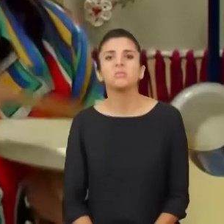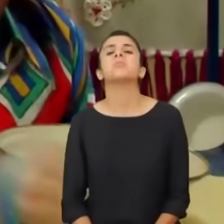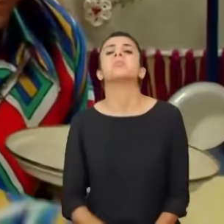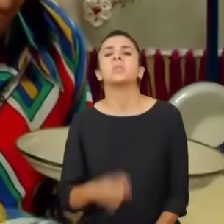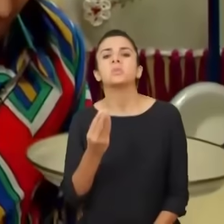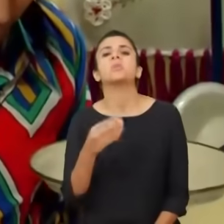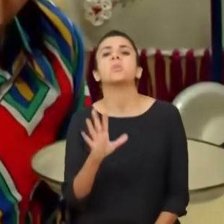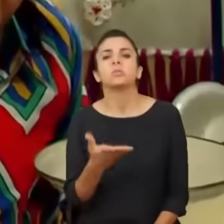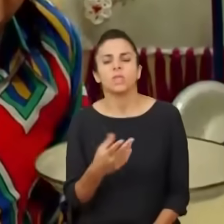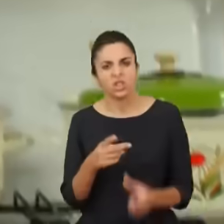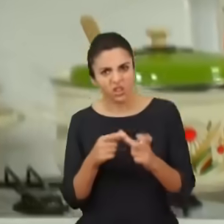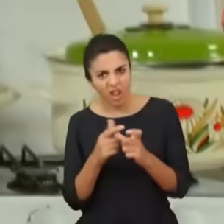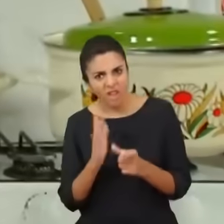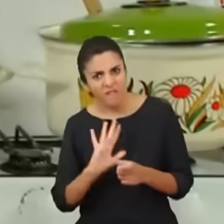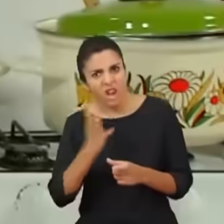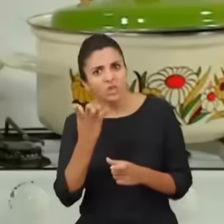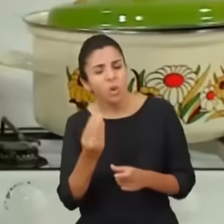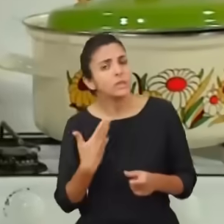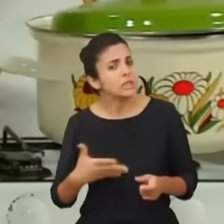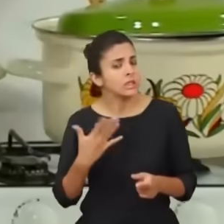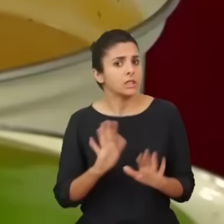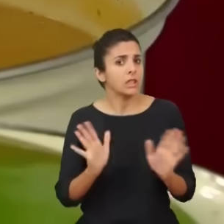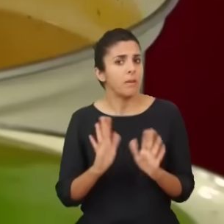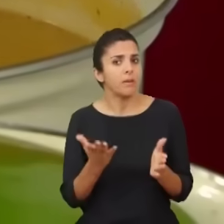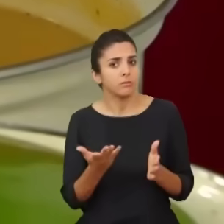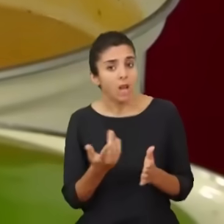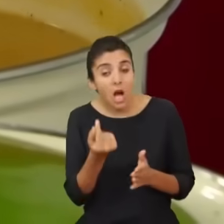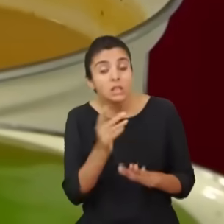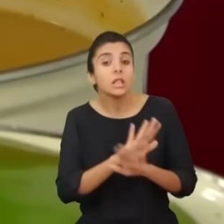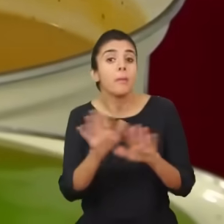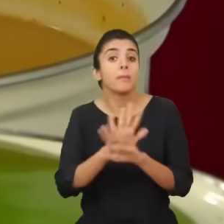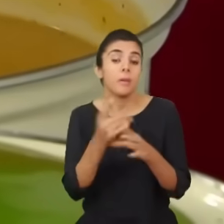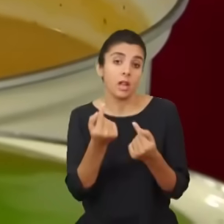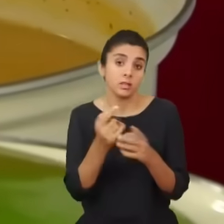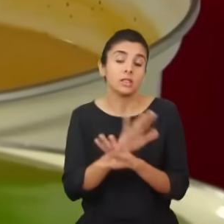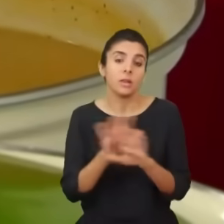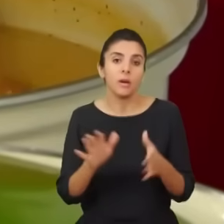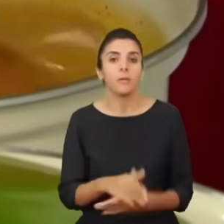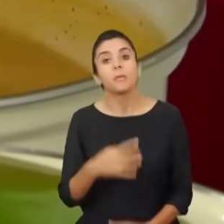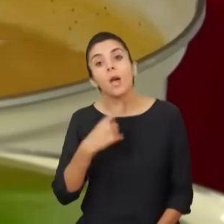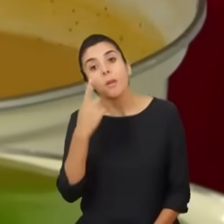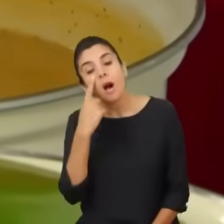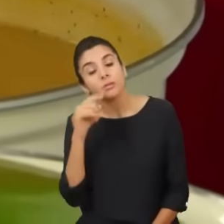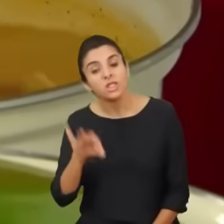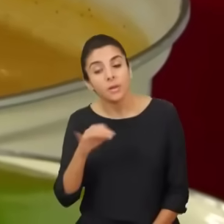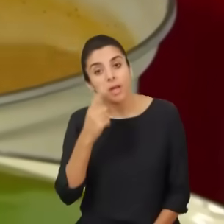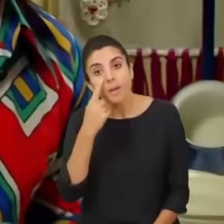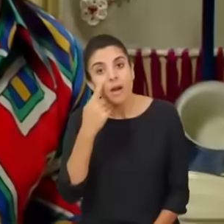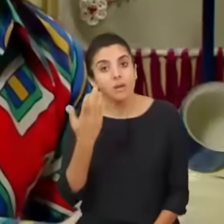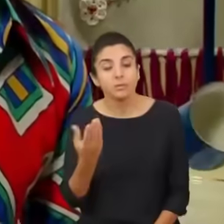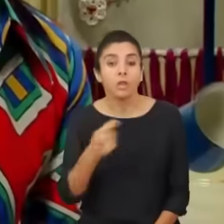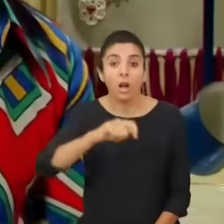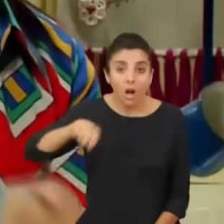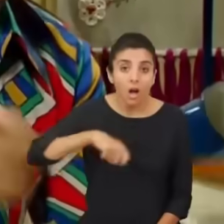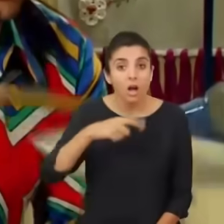Yakala. Şahin çok olmasın yok, bak yok. Ha. Nasıl ala? Tamam az az tamam. Tamam. Tamam. Şimdi bakın bak böyle çevireceksin